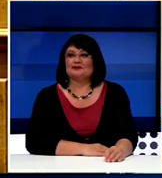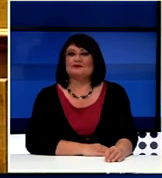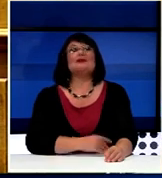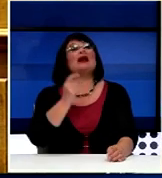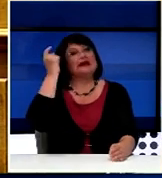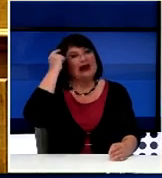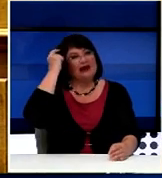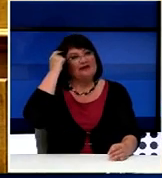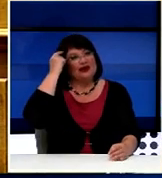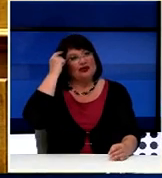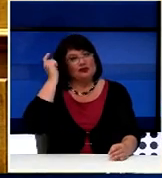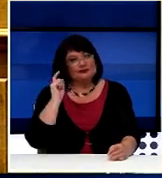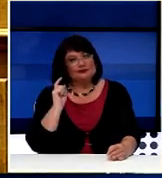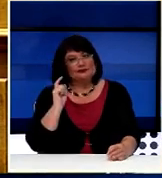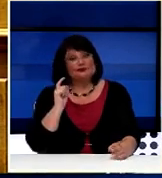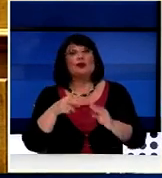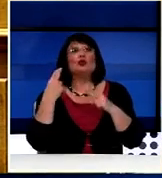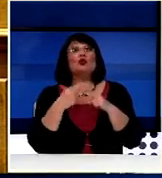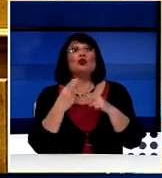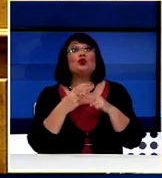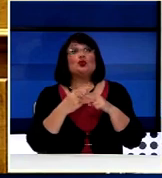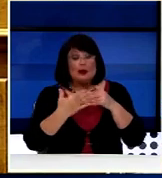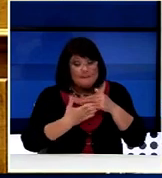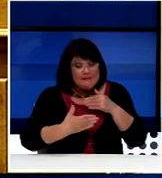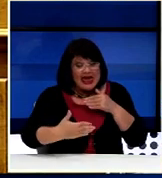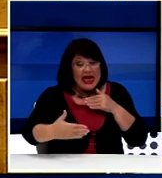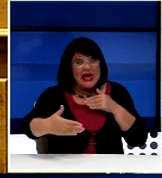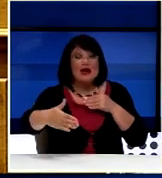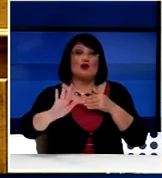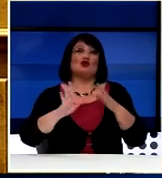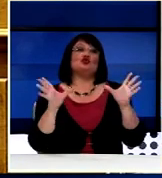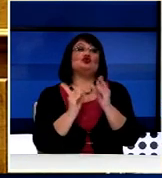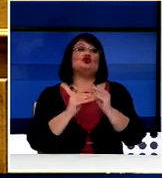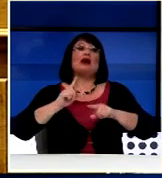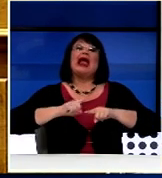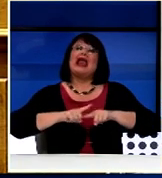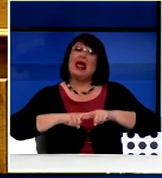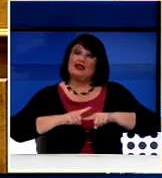Αναγνωρίζουμε την κρισιμότητα της περίοδου που διανύουμε για τη χώρα.